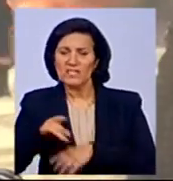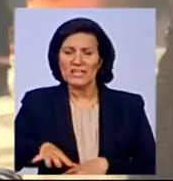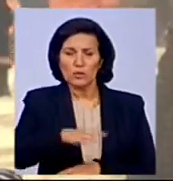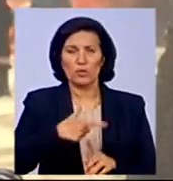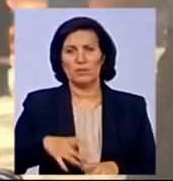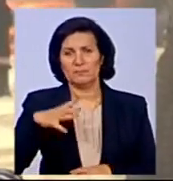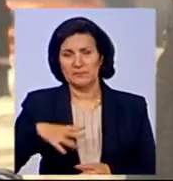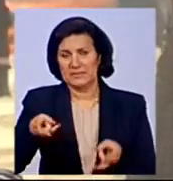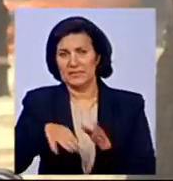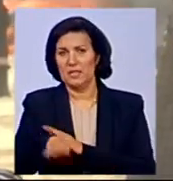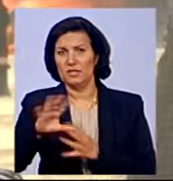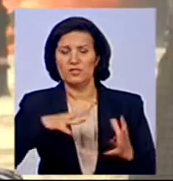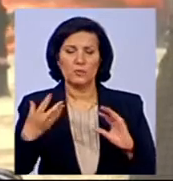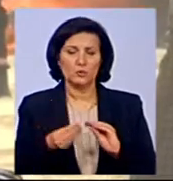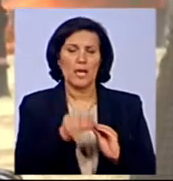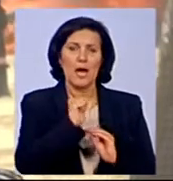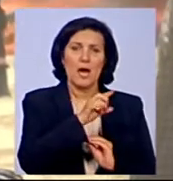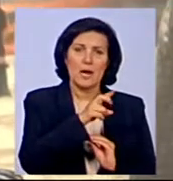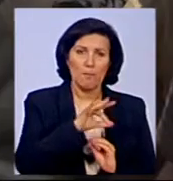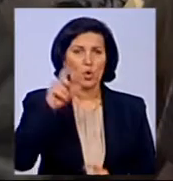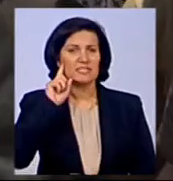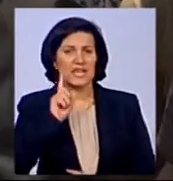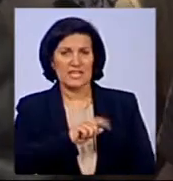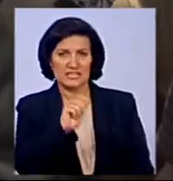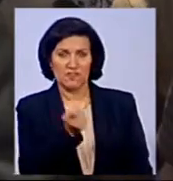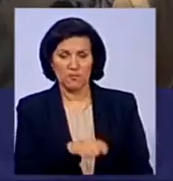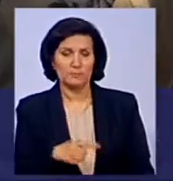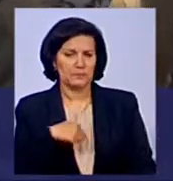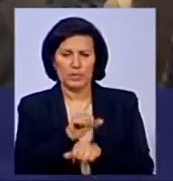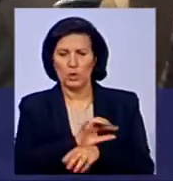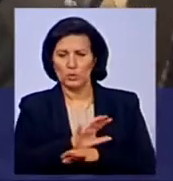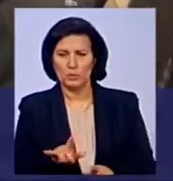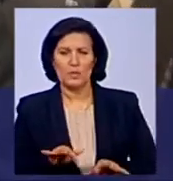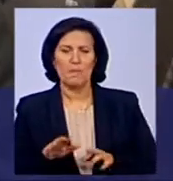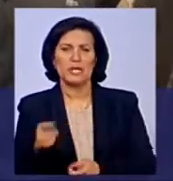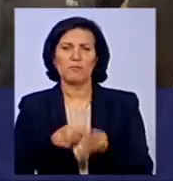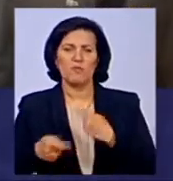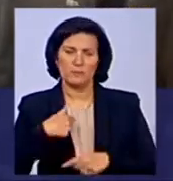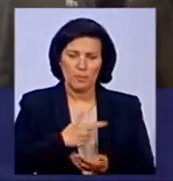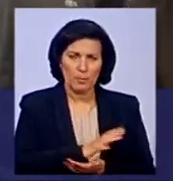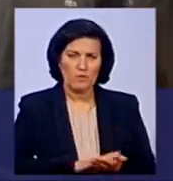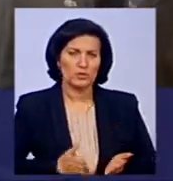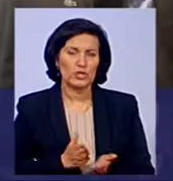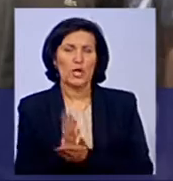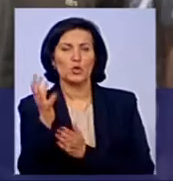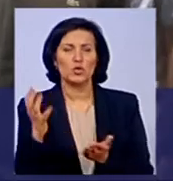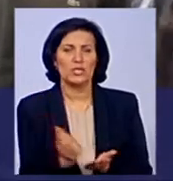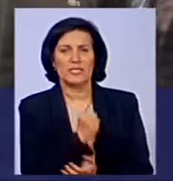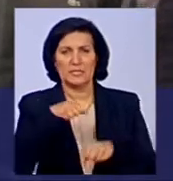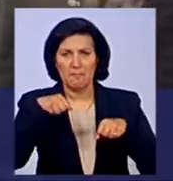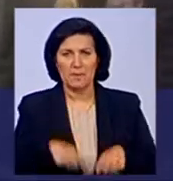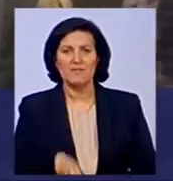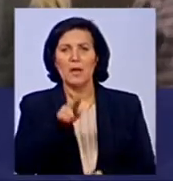які їм довелося залишити в результаті арабо-ізраїльських воєн. Ми не зупинимо марш повернення. Ми продовжимо шлях до досягнення